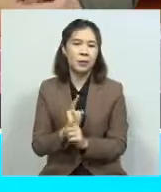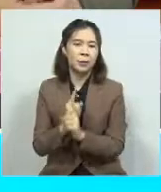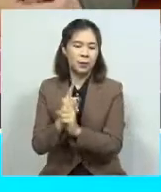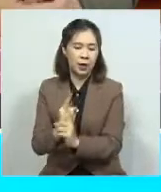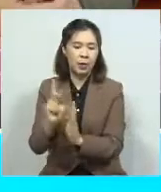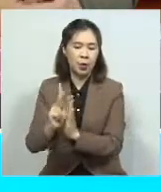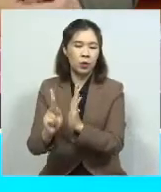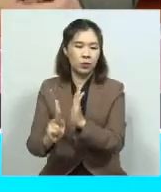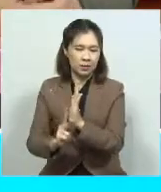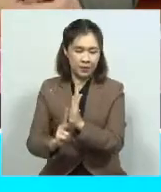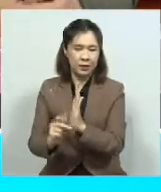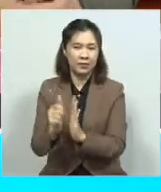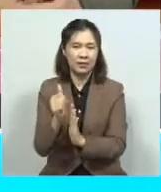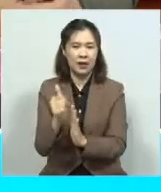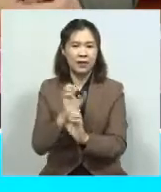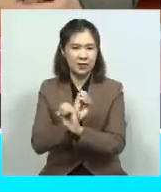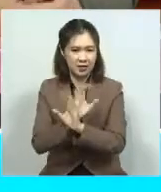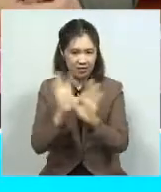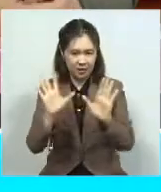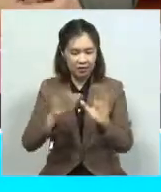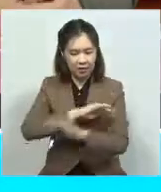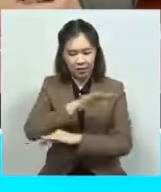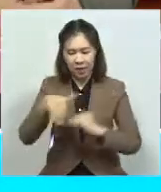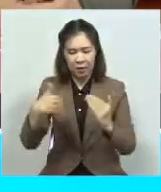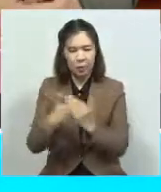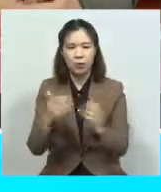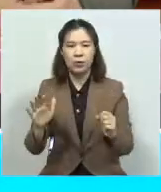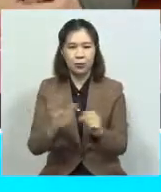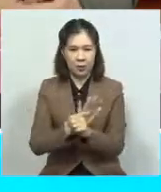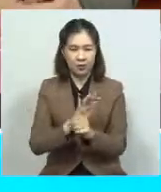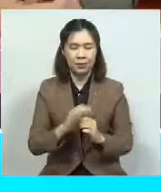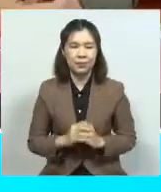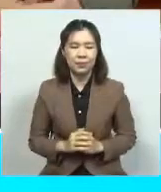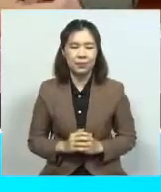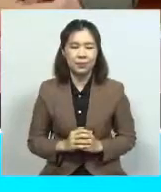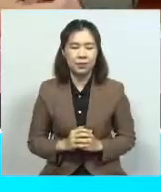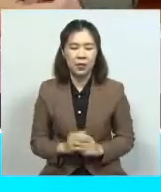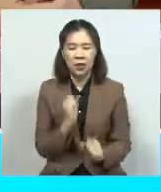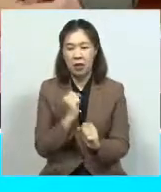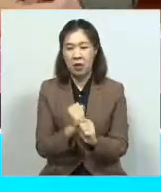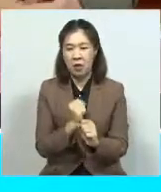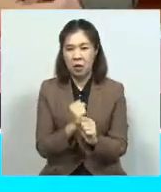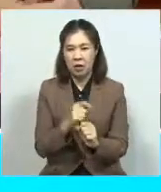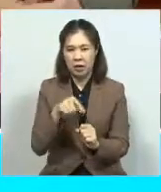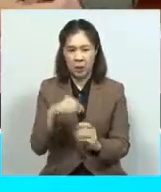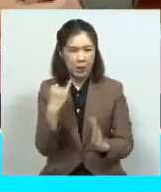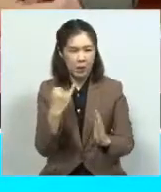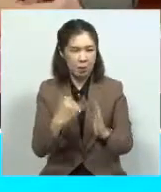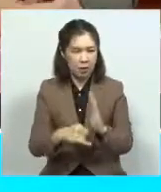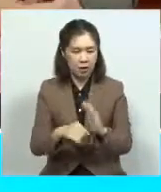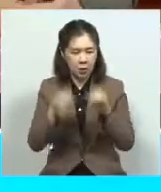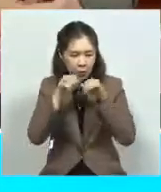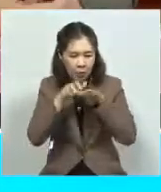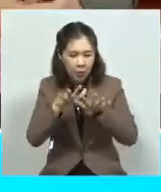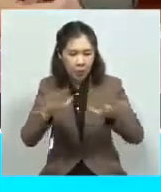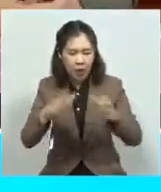างชัดเจนและครอบคลุมทั้งหมดนะครับ ค่ะ ครับเนื่องจากเป็นการกระทำที่ค่อนข้างอุกอาจนะครับแล้วก็กระทบต่